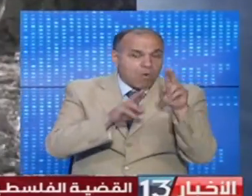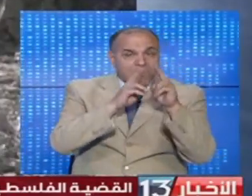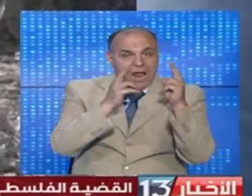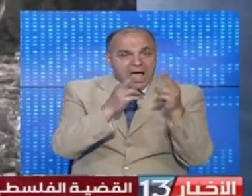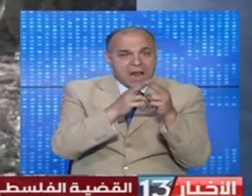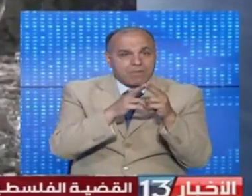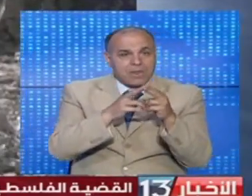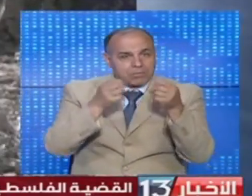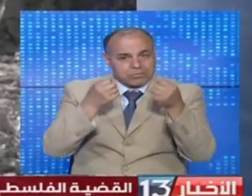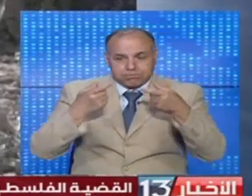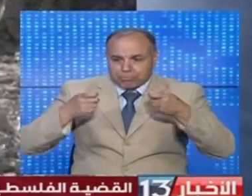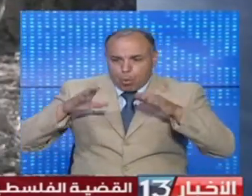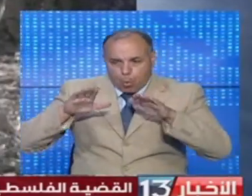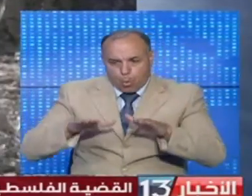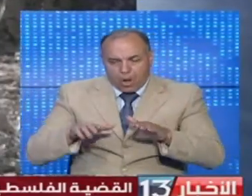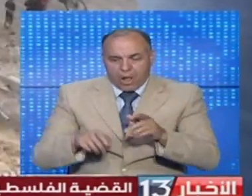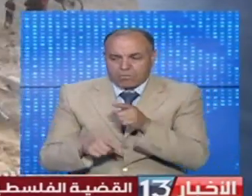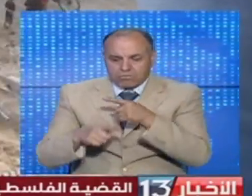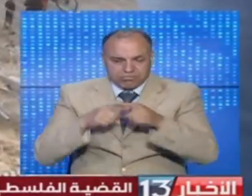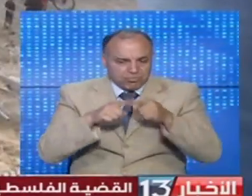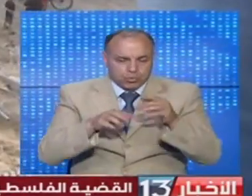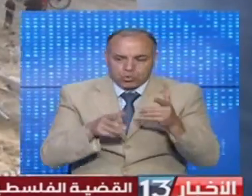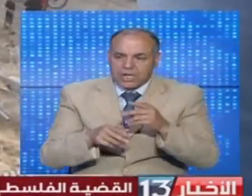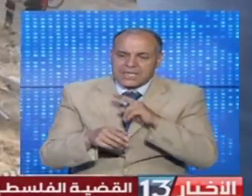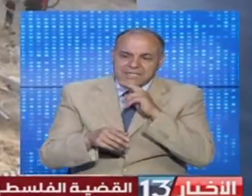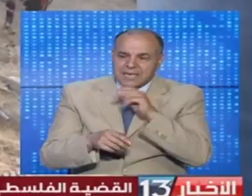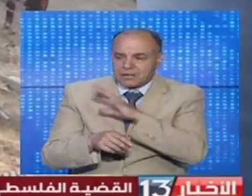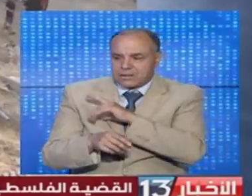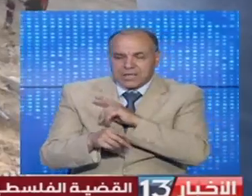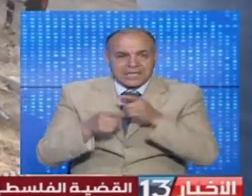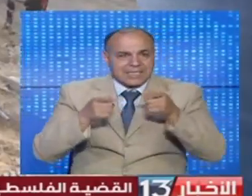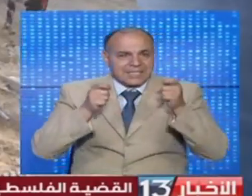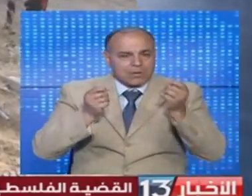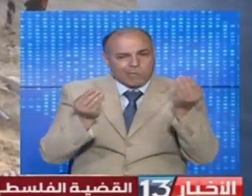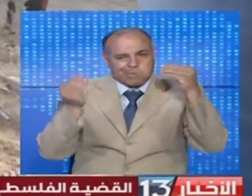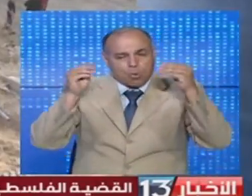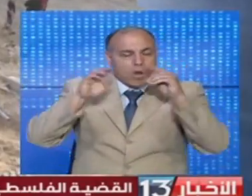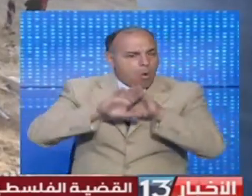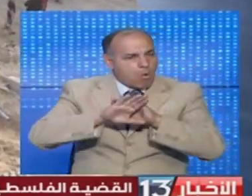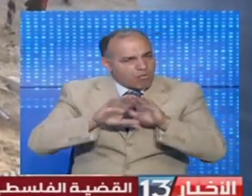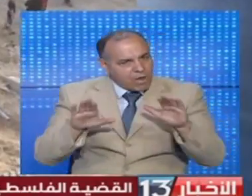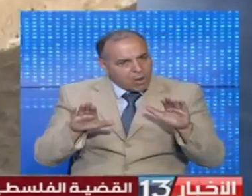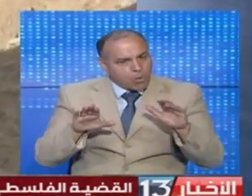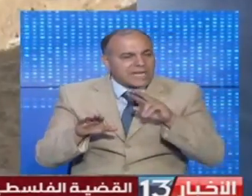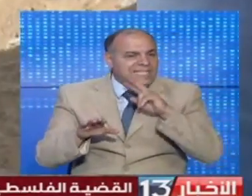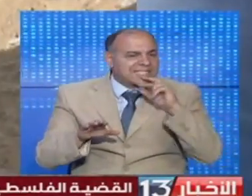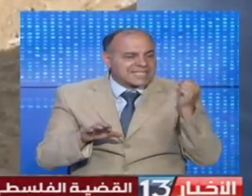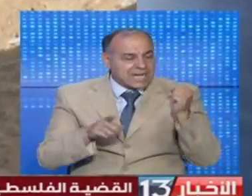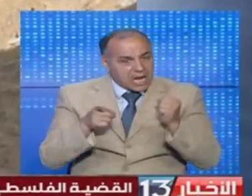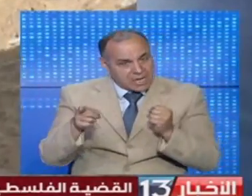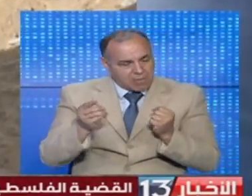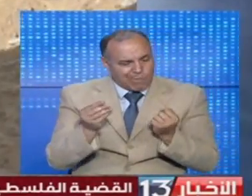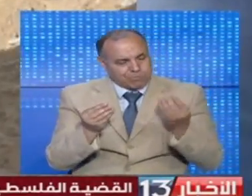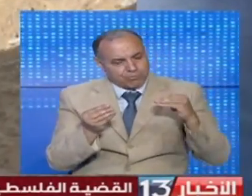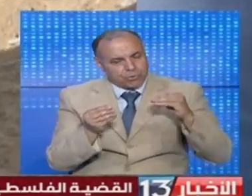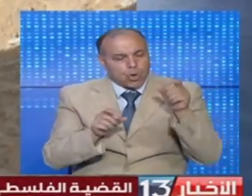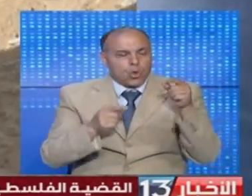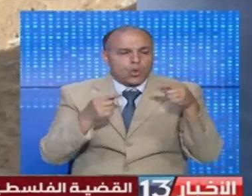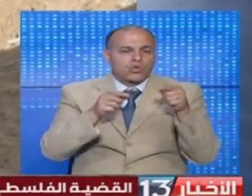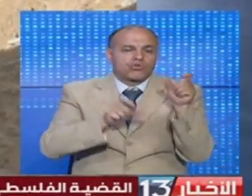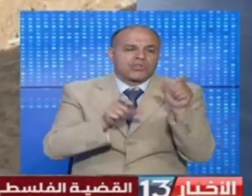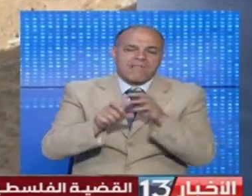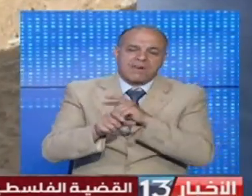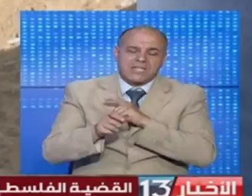ل تثبيت الهدنه بين طرفي النزاع ووقف سياسه التصعيد التي تنتهجها حكومه المحتل ضد الشعب الفلسطيني